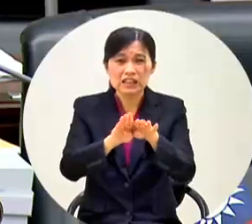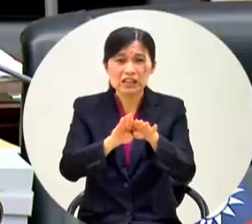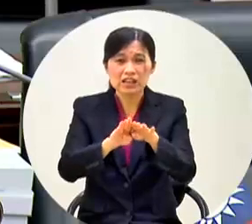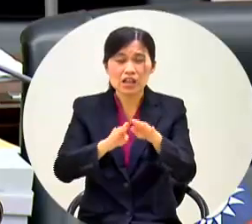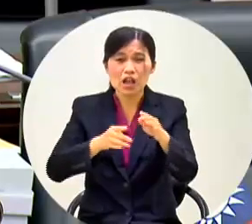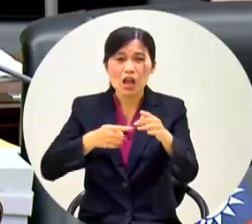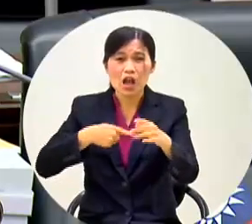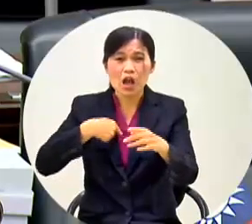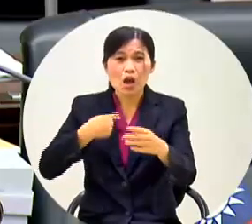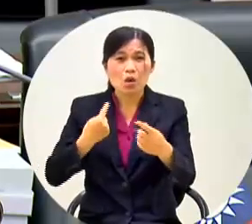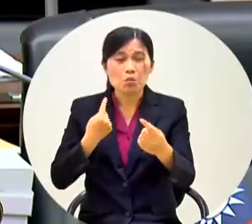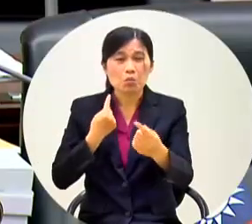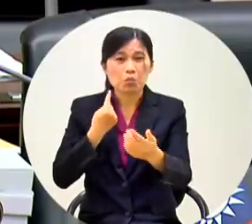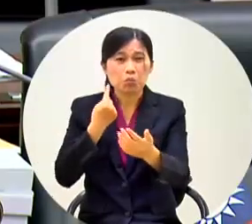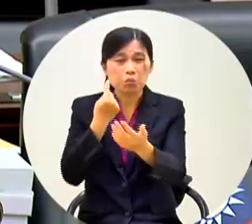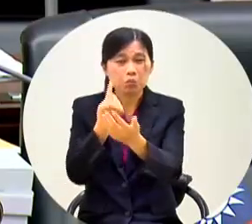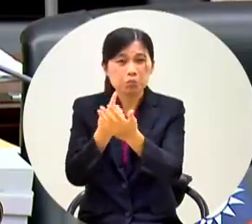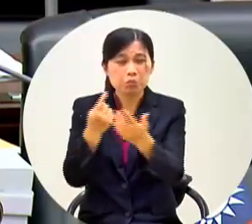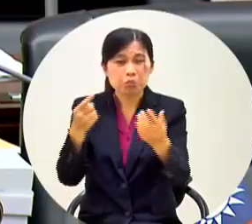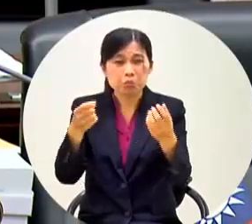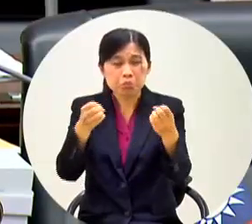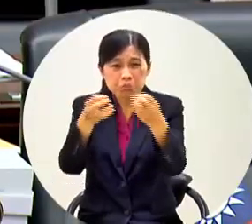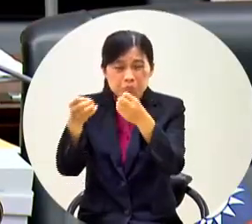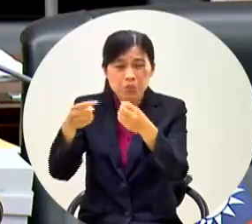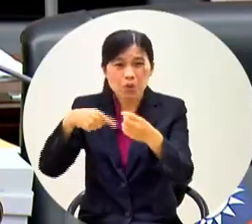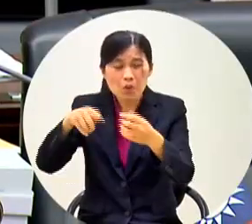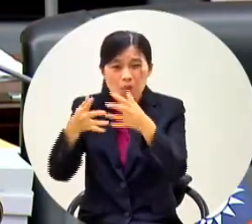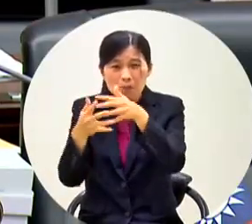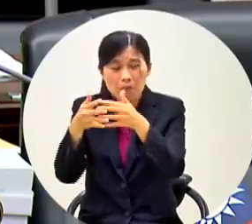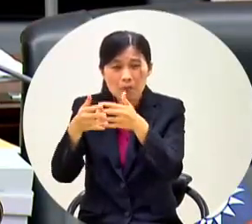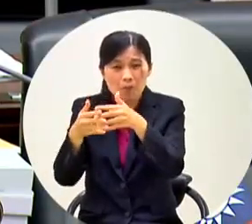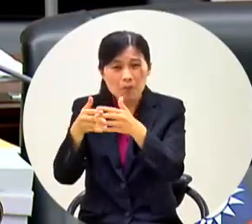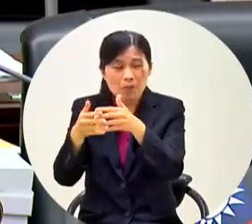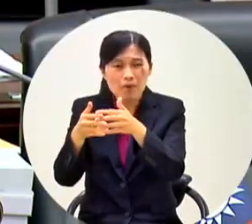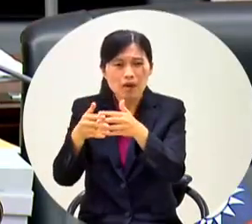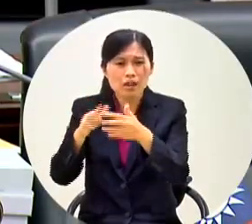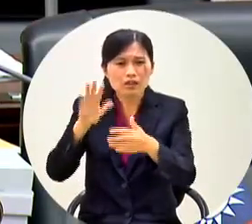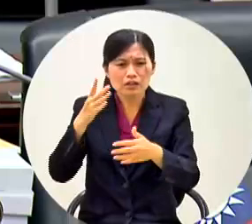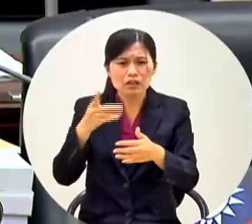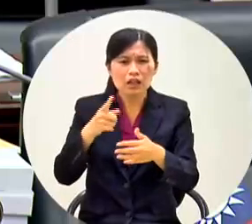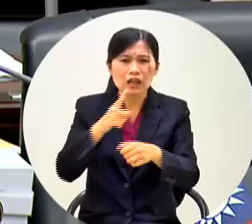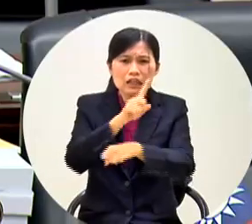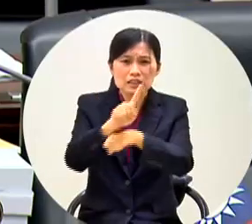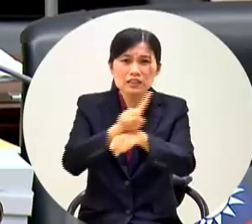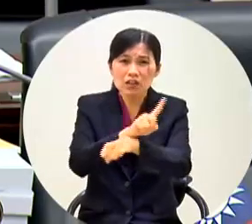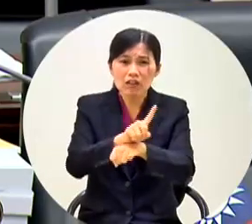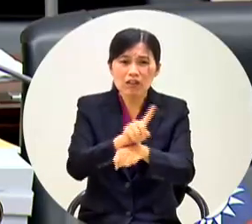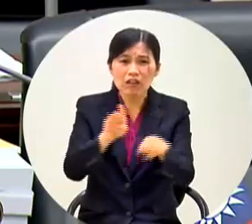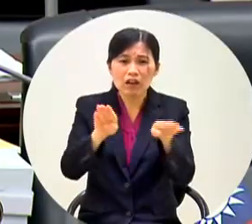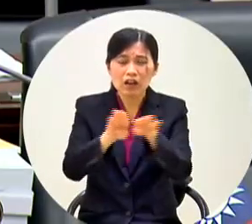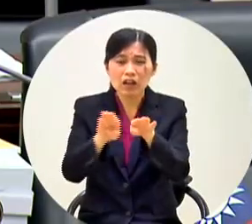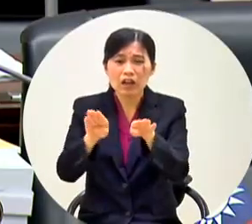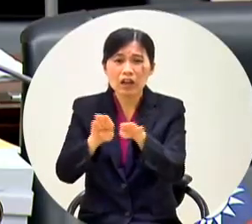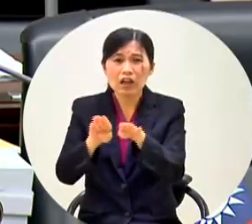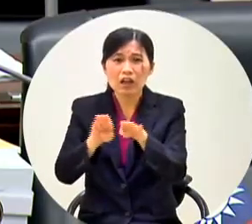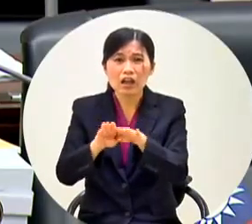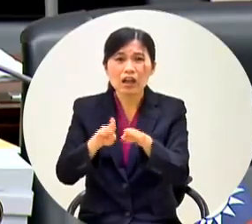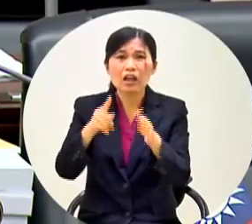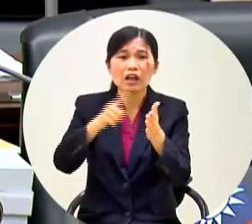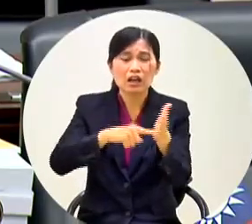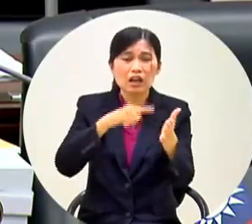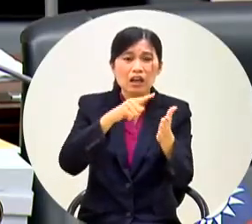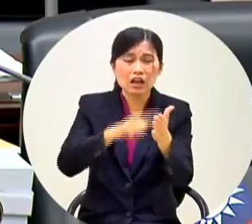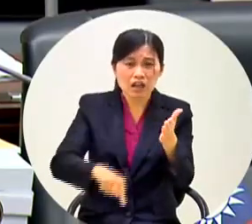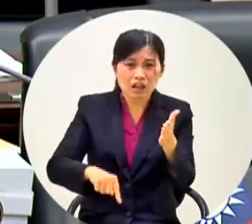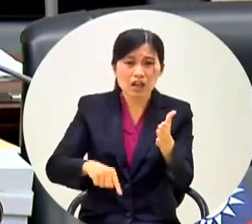来休假练习议会报告，他1465预算要用到